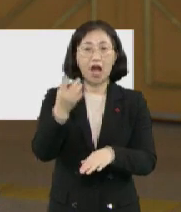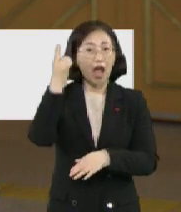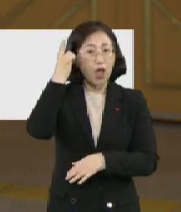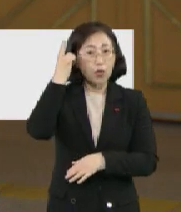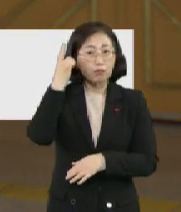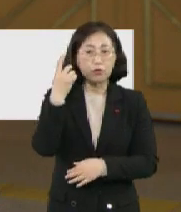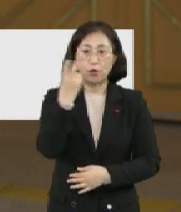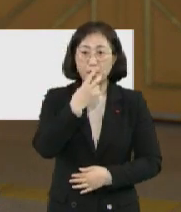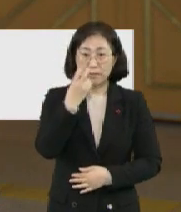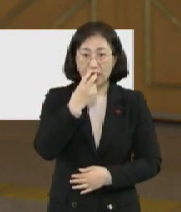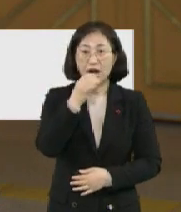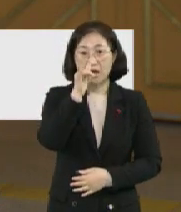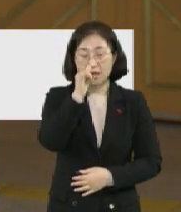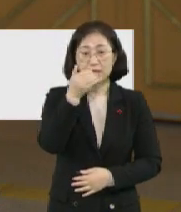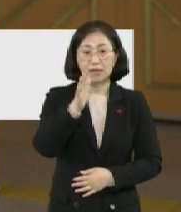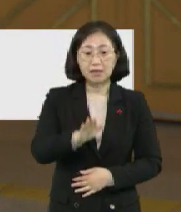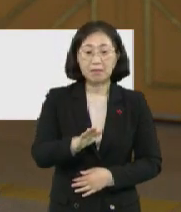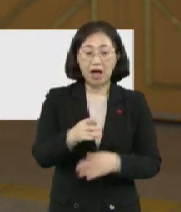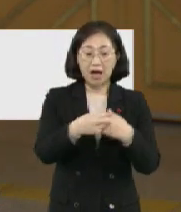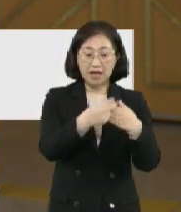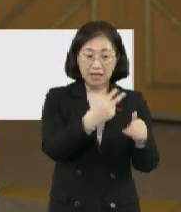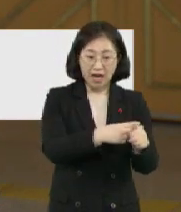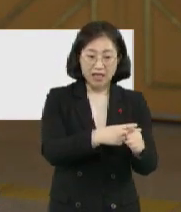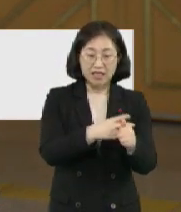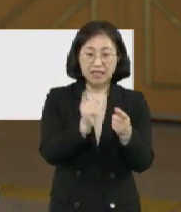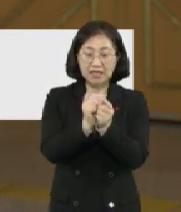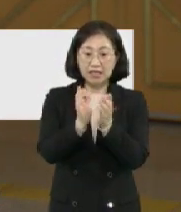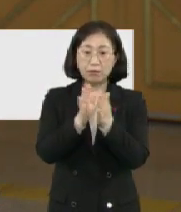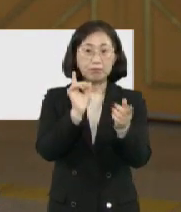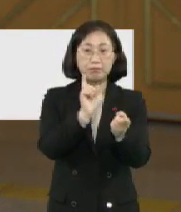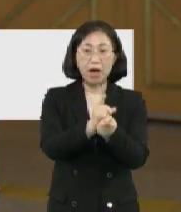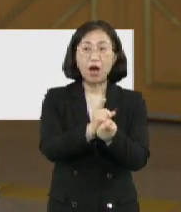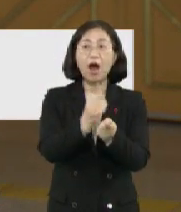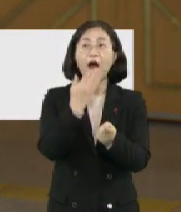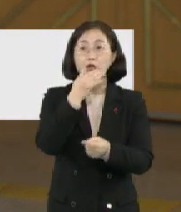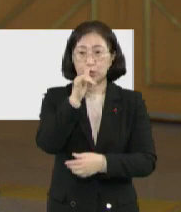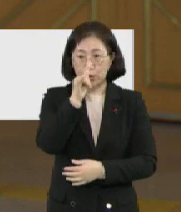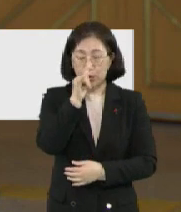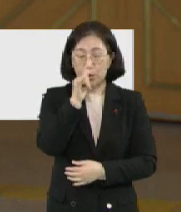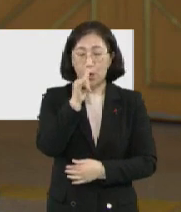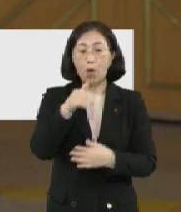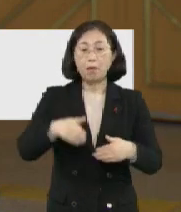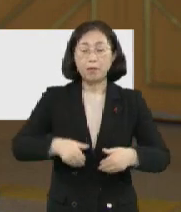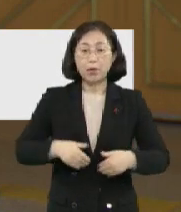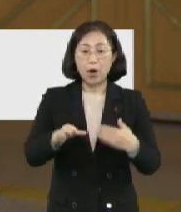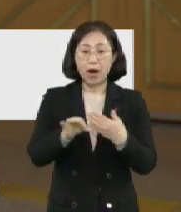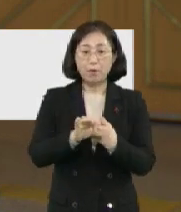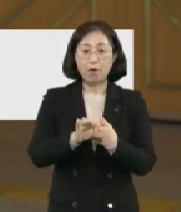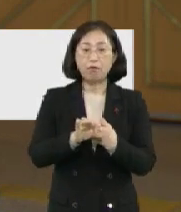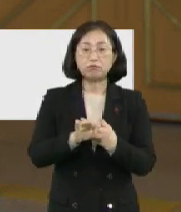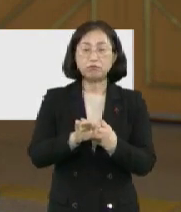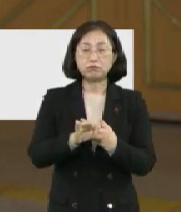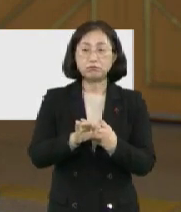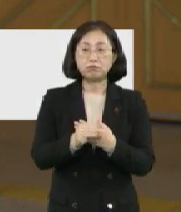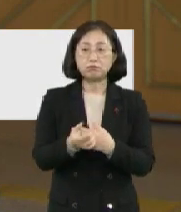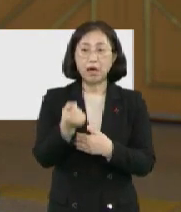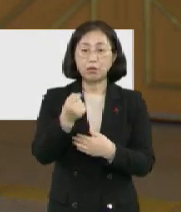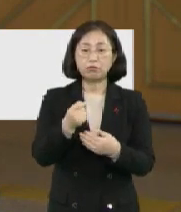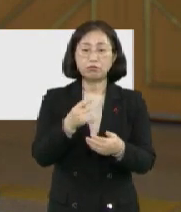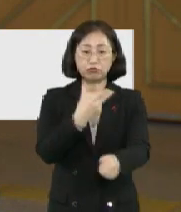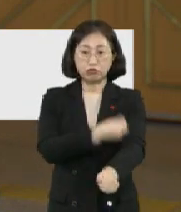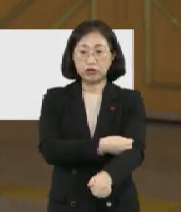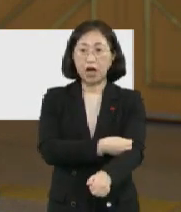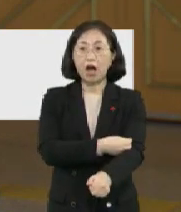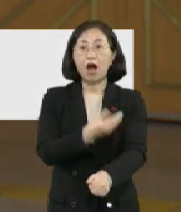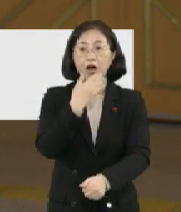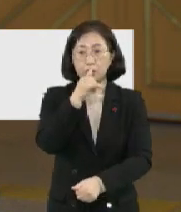받고 하지만 의사를 직접 대면해서 진료를 받을 수가 있고요. 필요한 경우 치료제도 그 자리에서 주사할 수